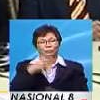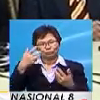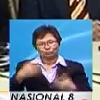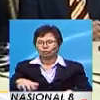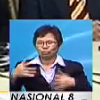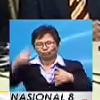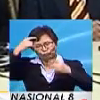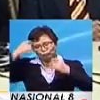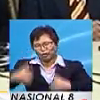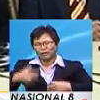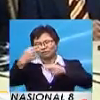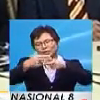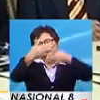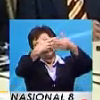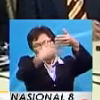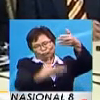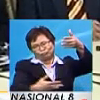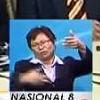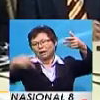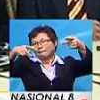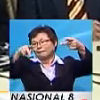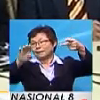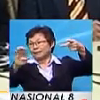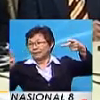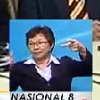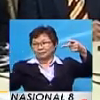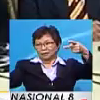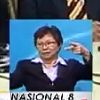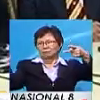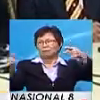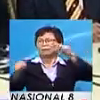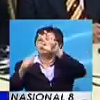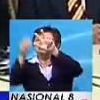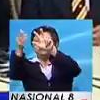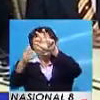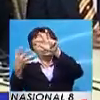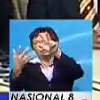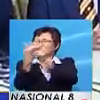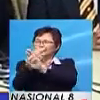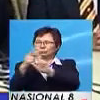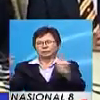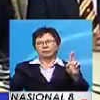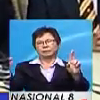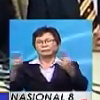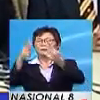already PBB I think nearly three quarters already